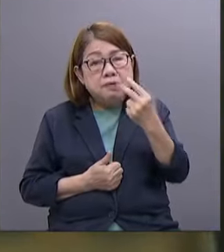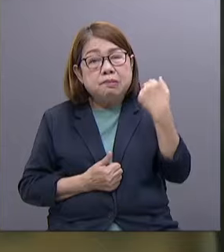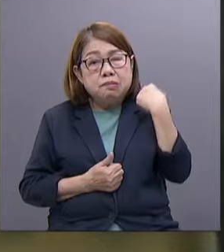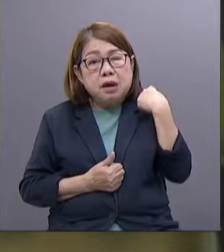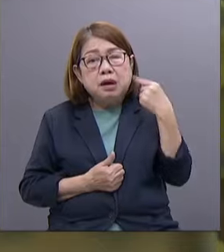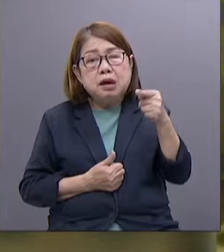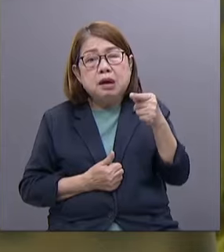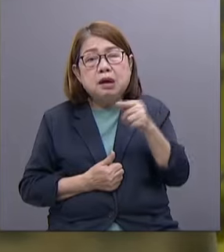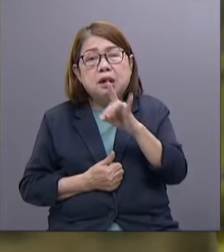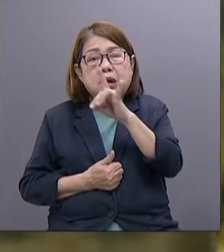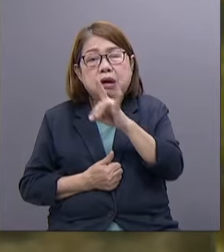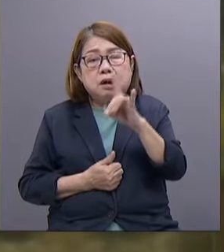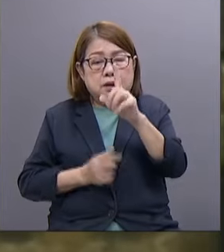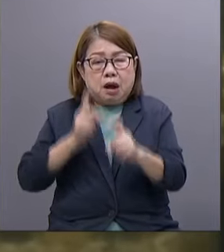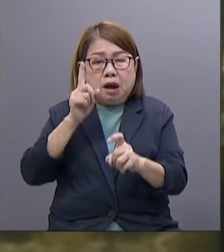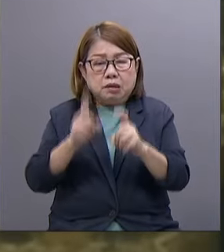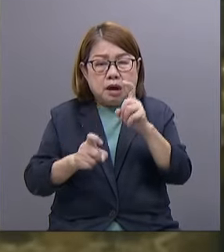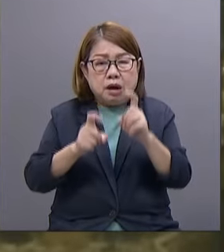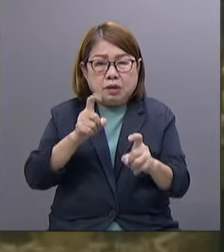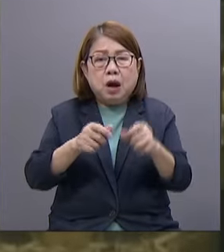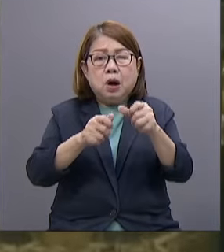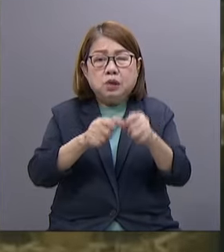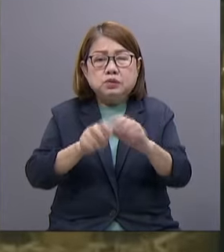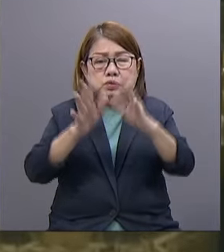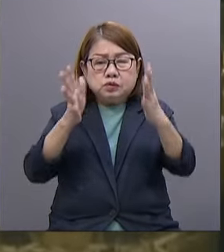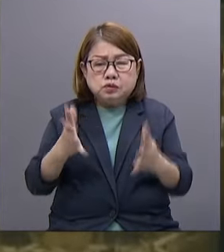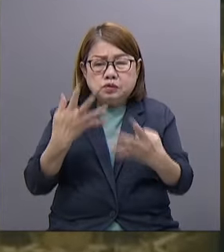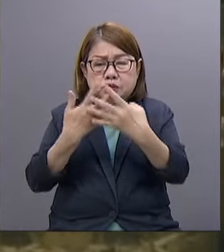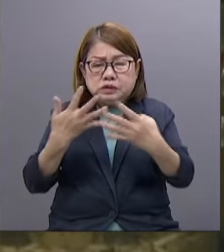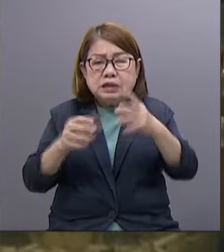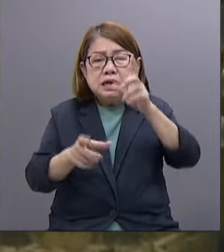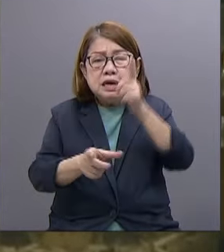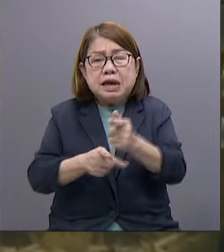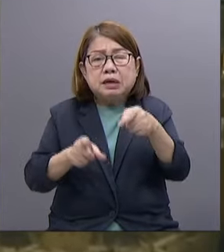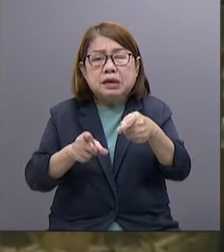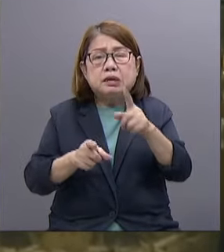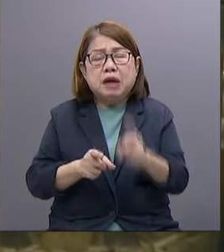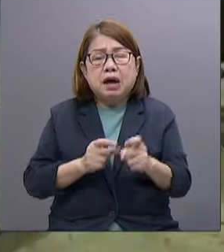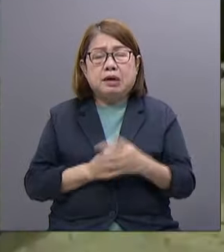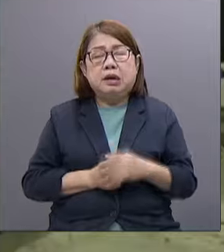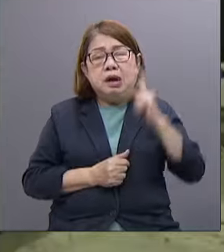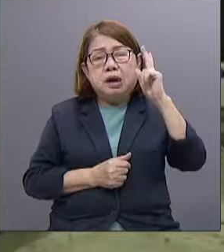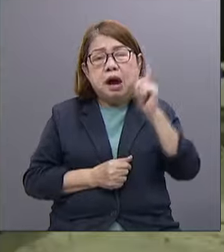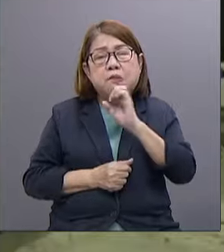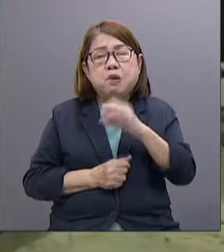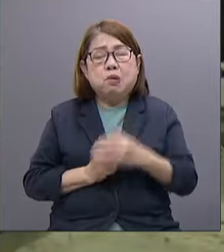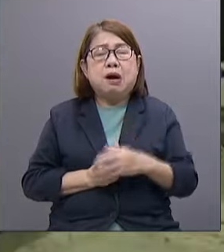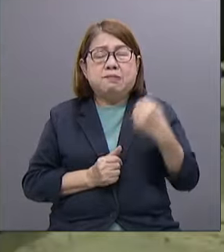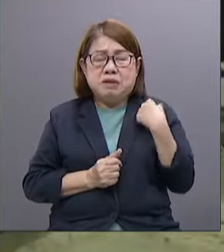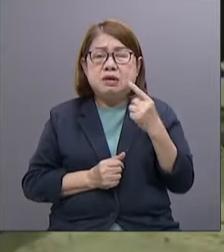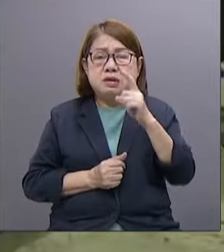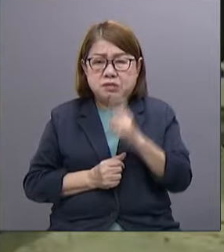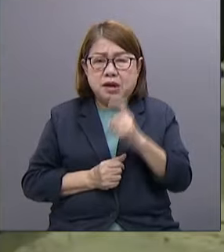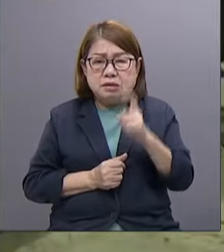สัตว์ที่ที่ตายจากเหตุการณ์นี้ก็ยังคากรงอยู่เลยนะคะซึ่งมีรายงานค่ะว่ามีสัตว์ที่ตายมากกว่า